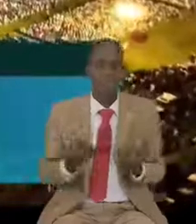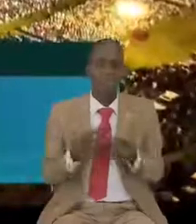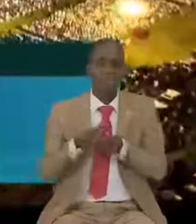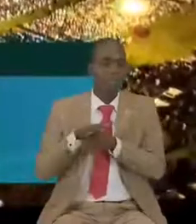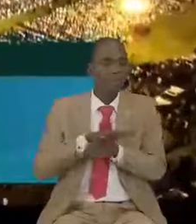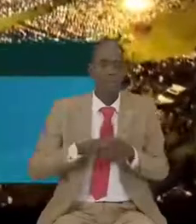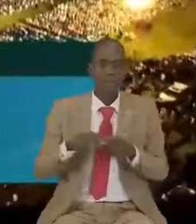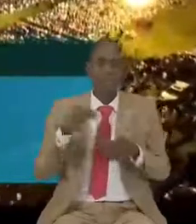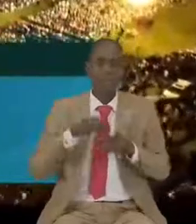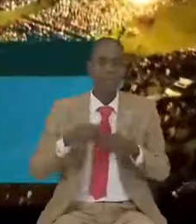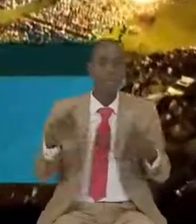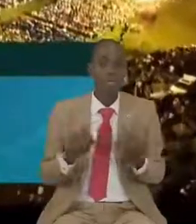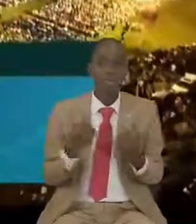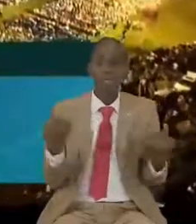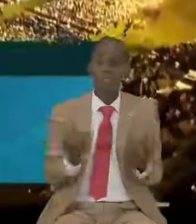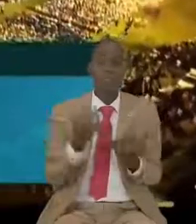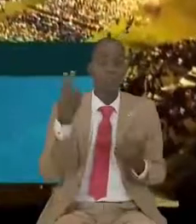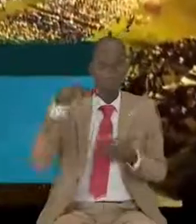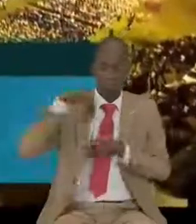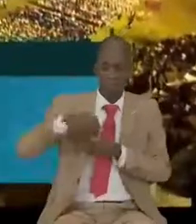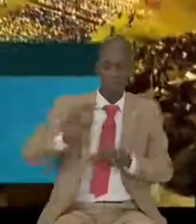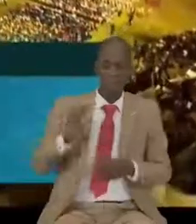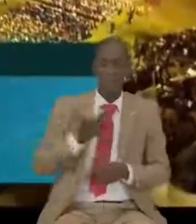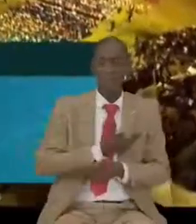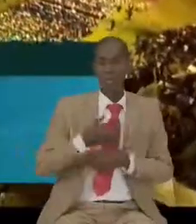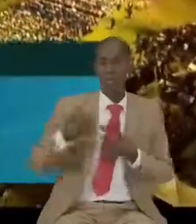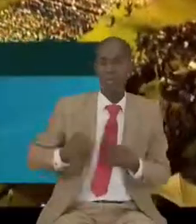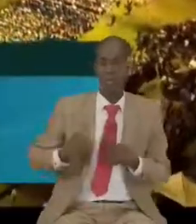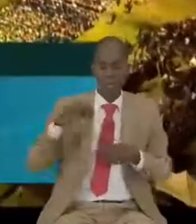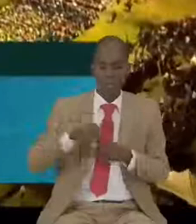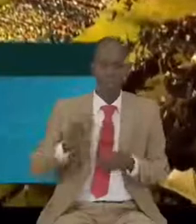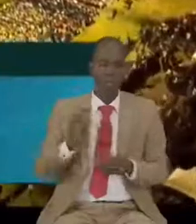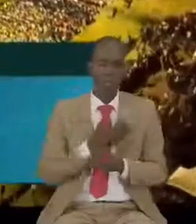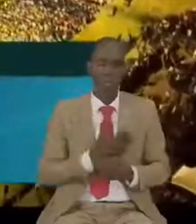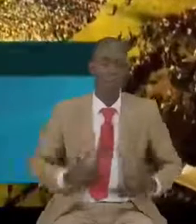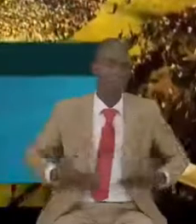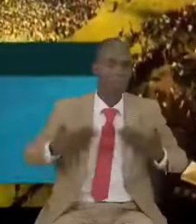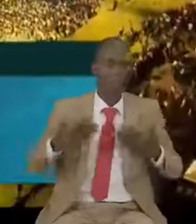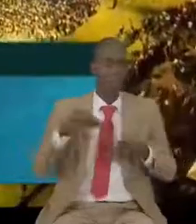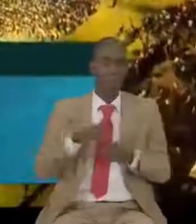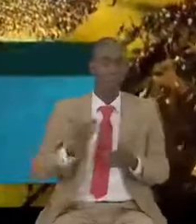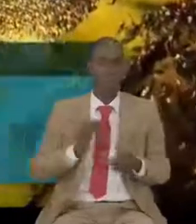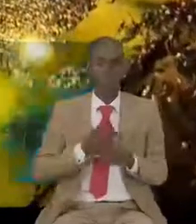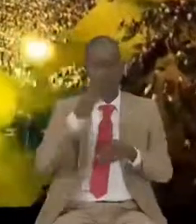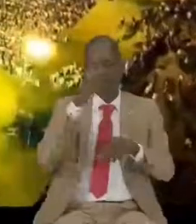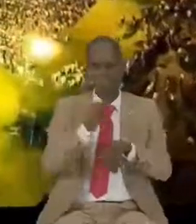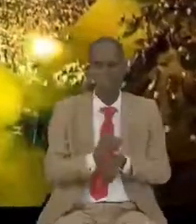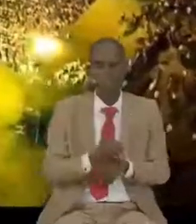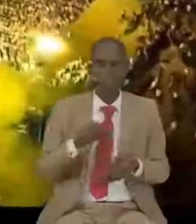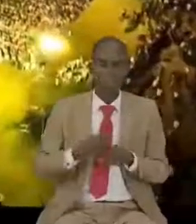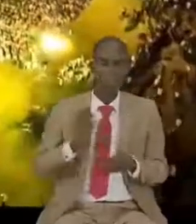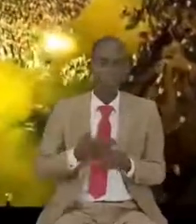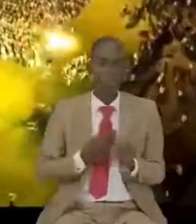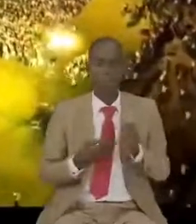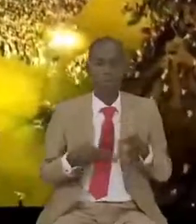approfondis dans le péché, submergé dans le péché, Le péché était dans notre cœur,